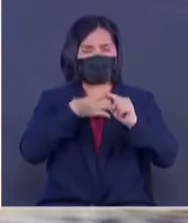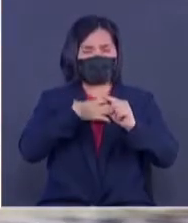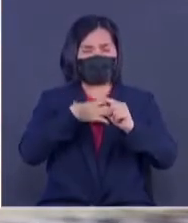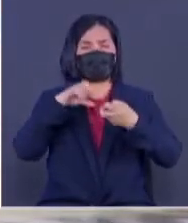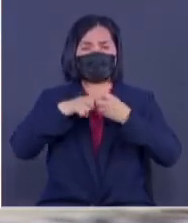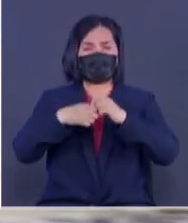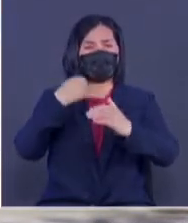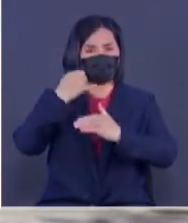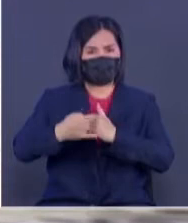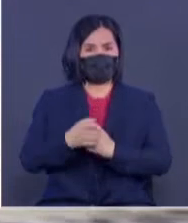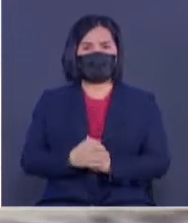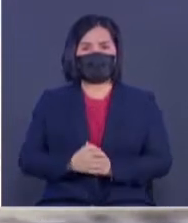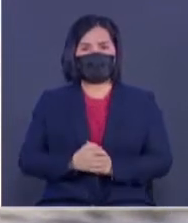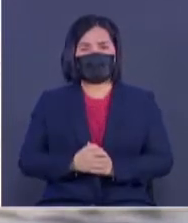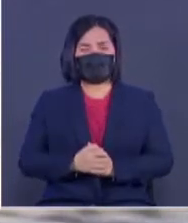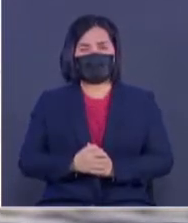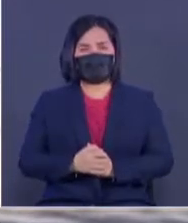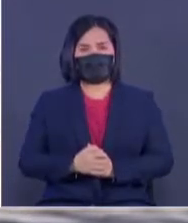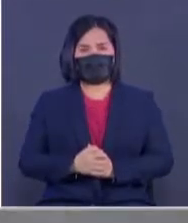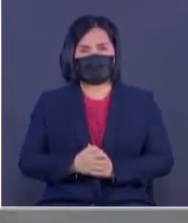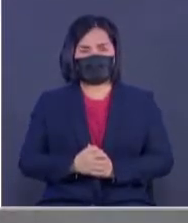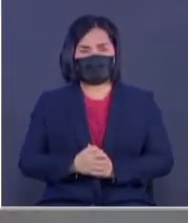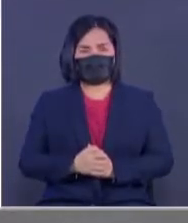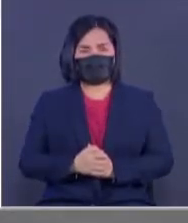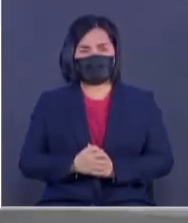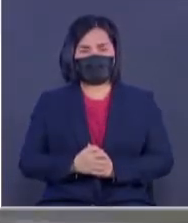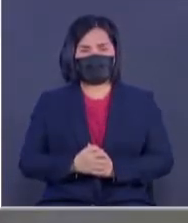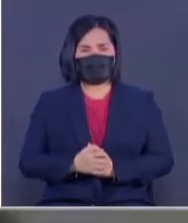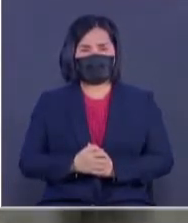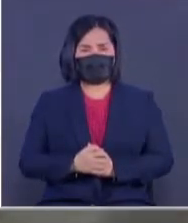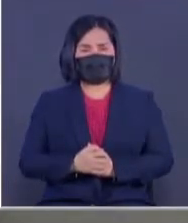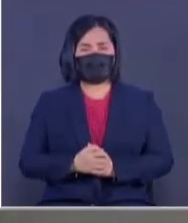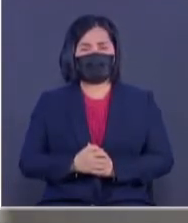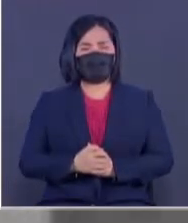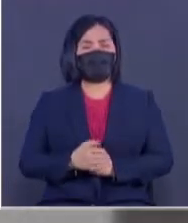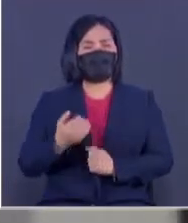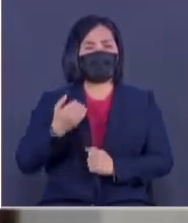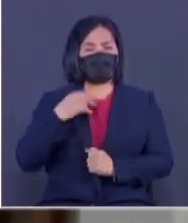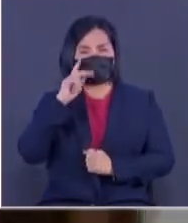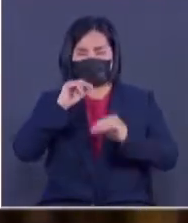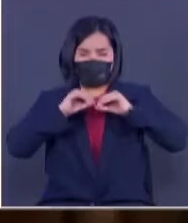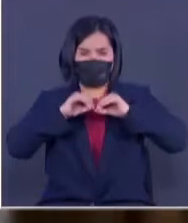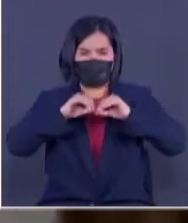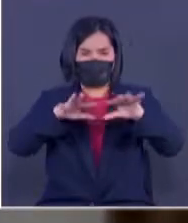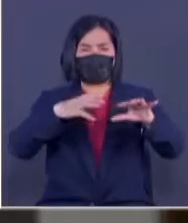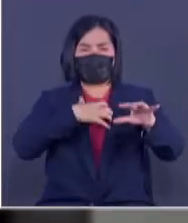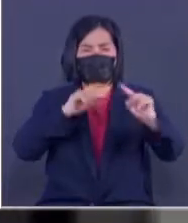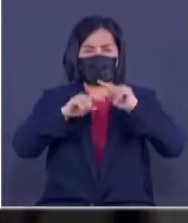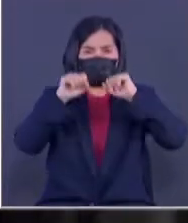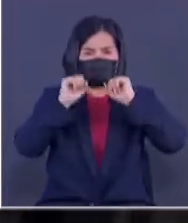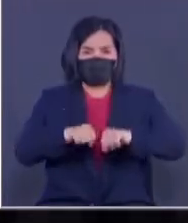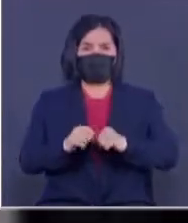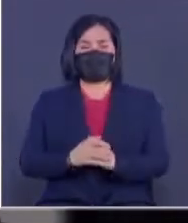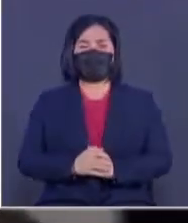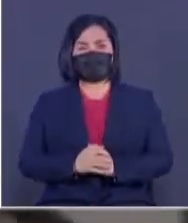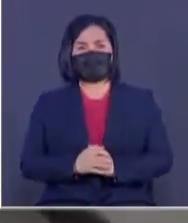หนี้เพื่อไม่ให้เป็นคดีความหลังจากที่มีการแจ้งความกันแล้วก็เกิดเป็นข่าวคราวมีการนำเสนอออกไปตามสื่อต่างๆนะ